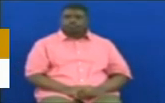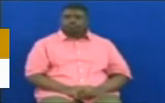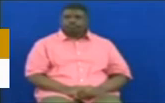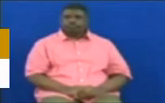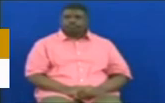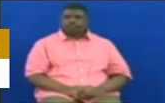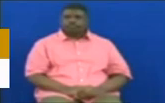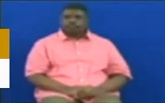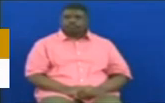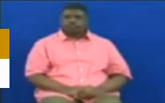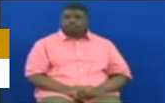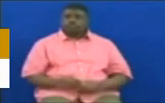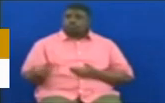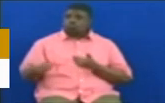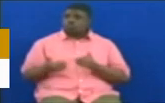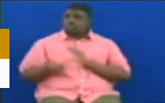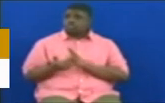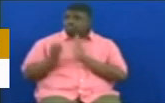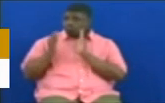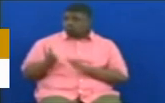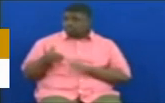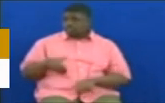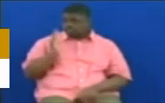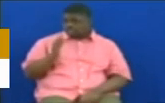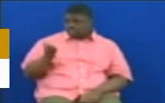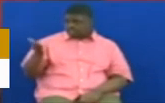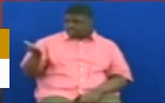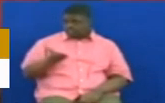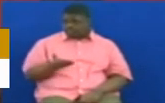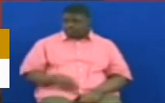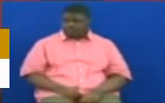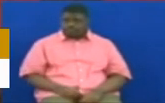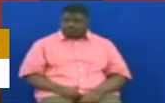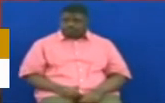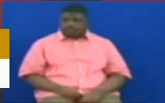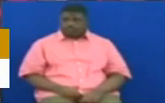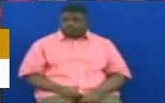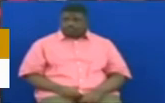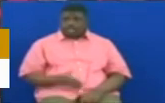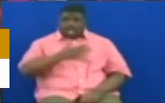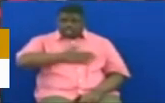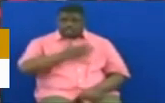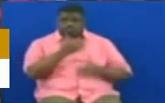Ndio mwanasheria mkuu wa serikali au mwanasheria mkuu wa serikali? Asante Mheshimiwa mwenyekiti,